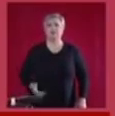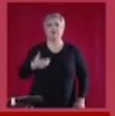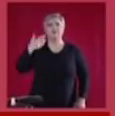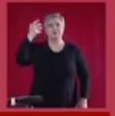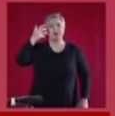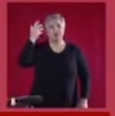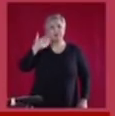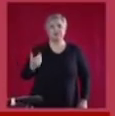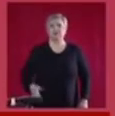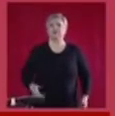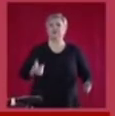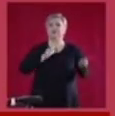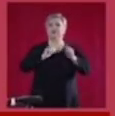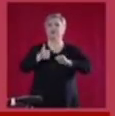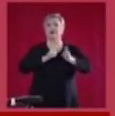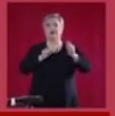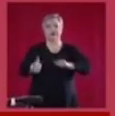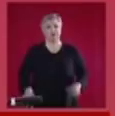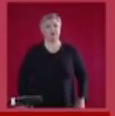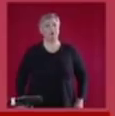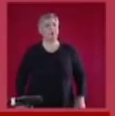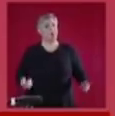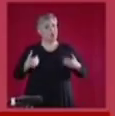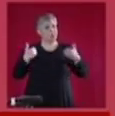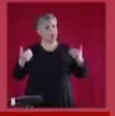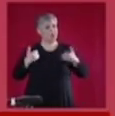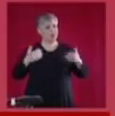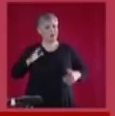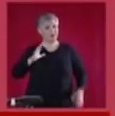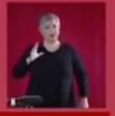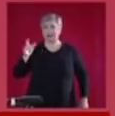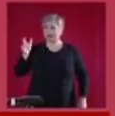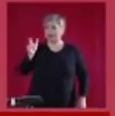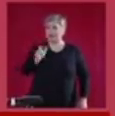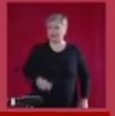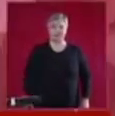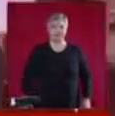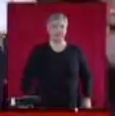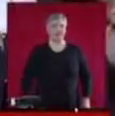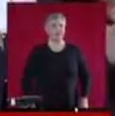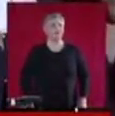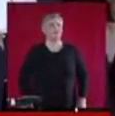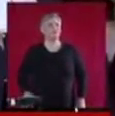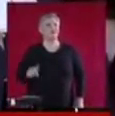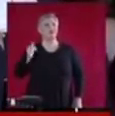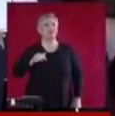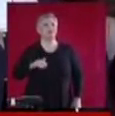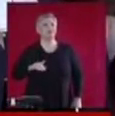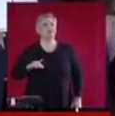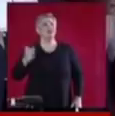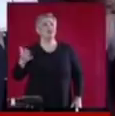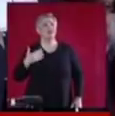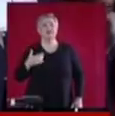αθλητισμού νέοι άνθρωποι νέα γενιά όλοι αυτοί ξέρετε για μας δεν είναι να επικοινωνιακό δεν είναι